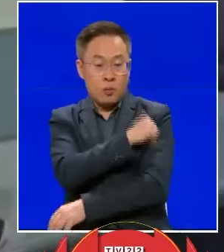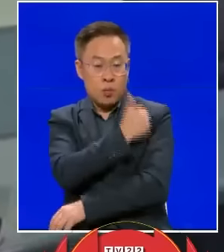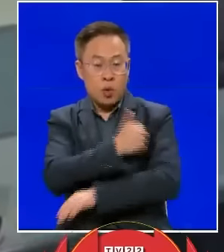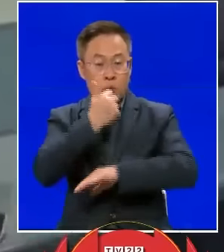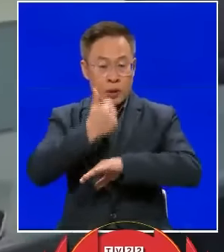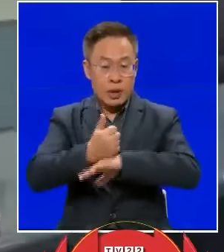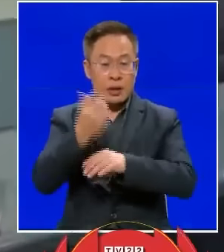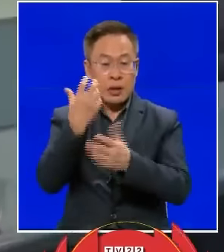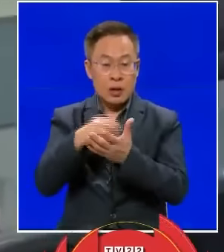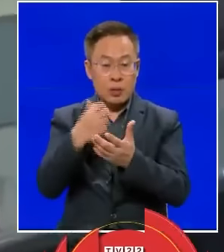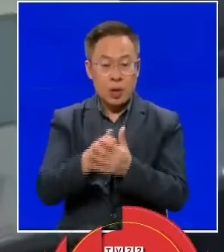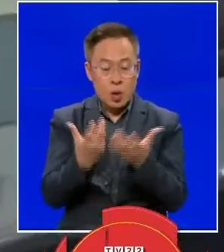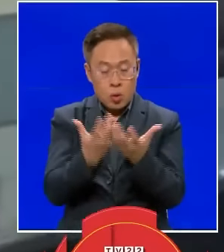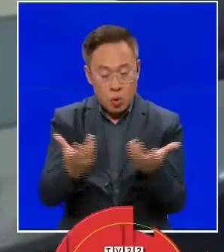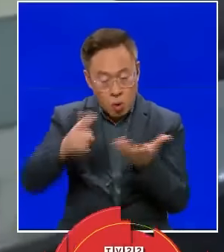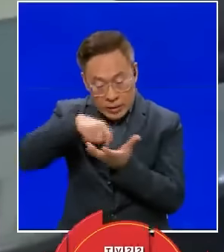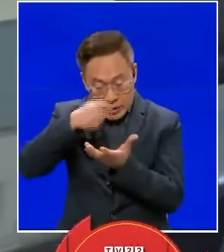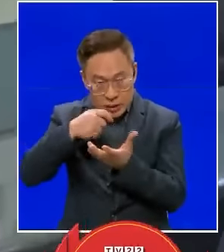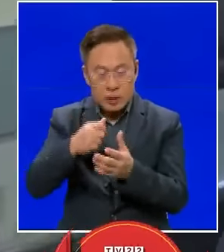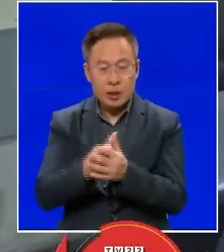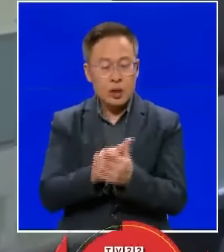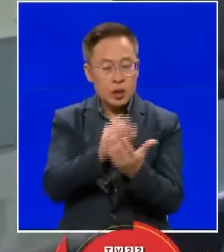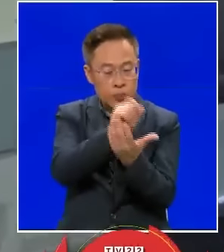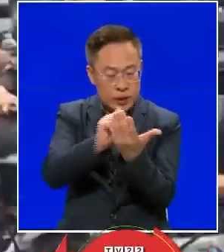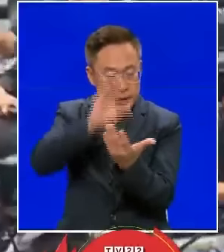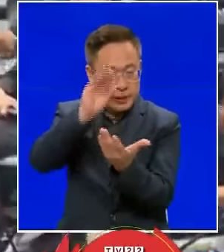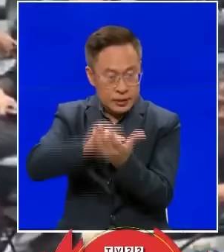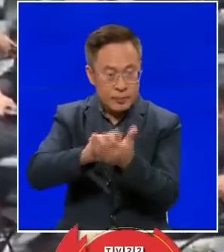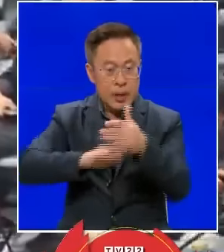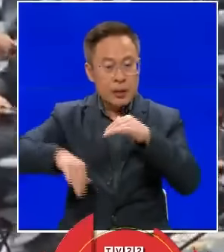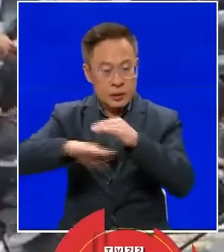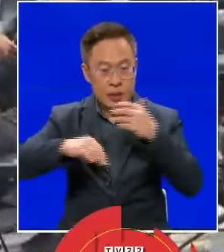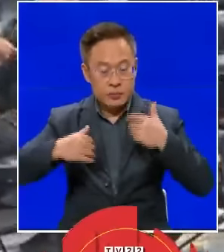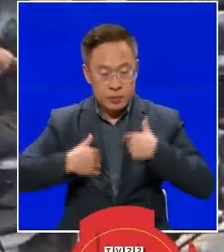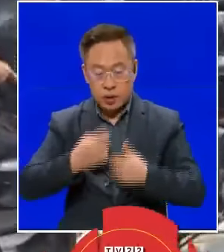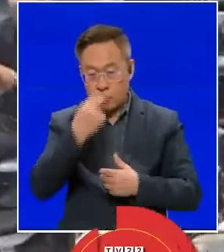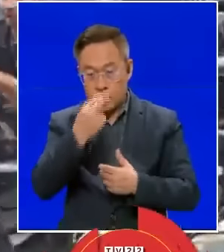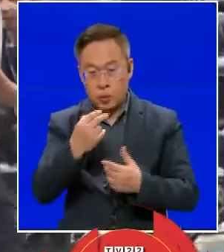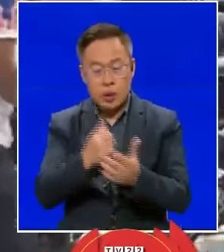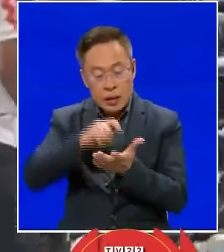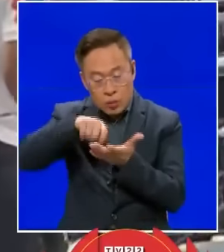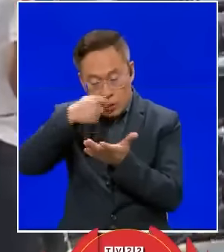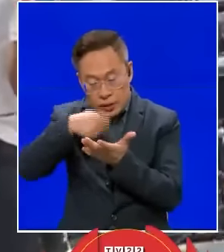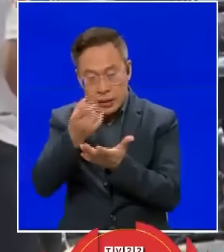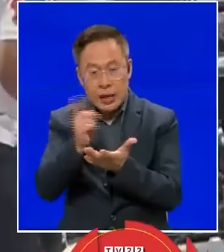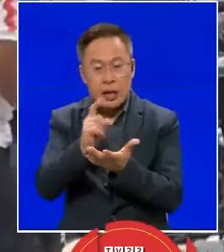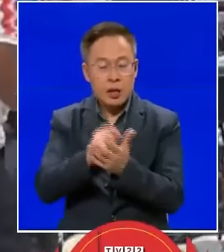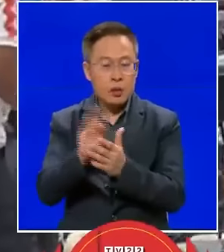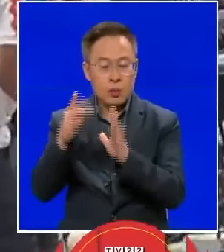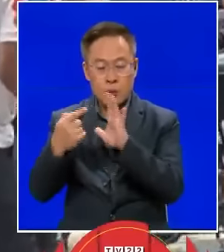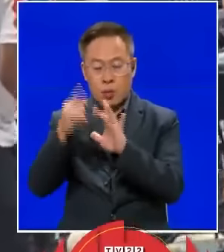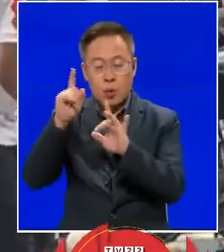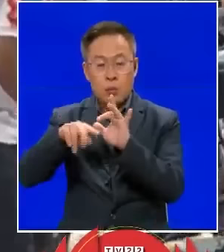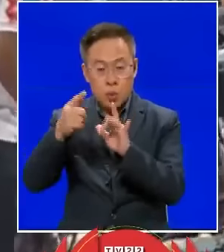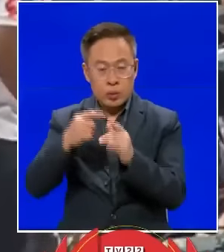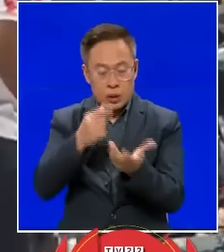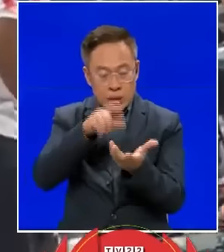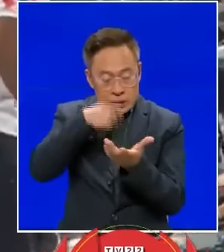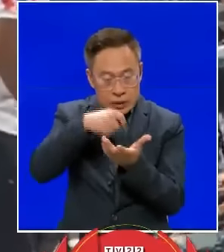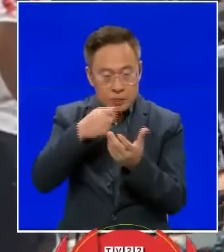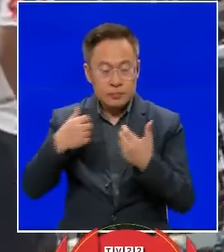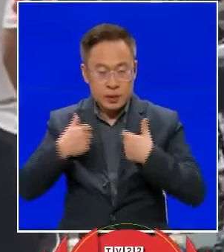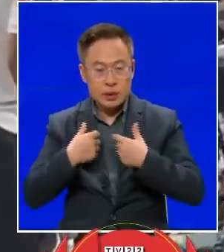อาหารที่บุ้งรับประทานในแต่ละวันมีการบันทึกเอาไว้ซึ่งต้องไปดูรายละเอียดว่าจะมีรายละเอียดอาหารของบุ้งซึ่งเขาจะมีอาการอ่อน